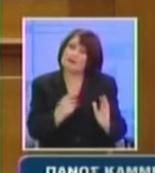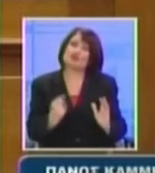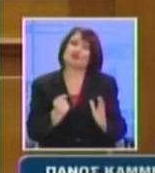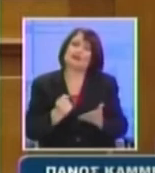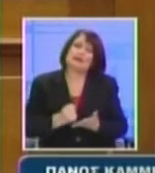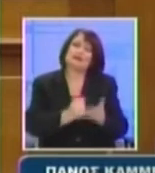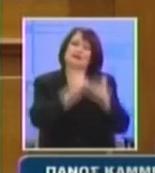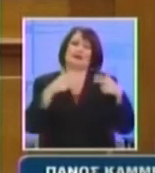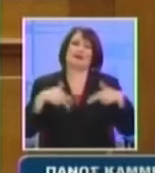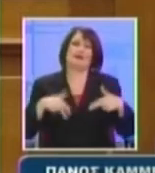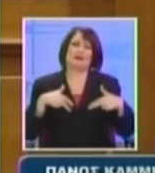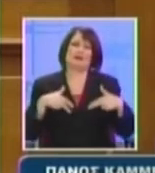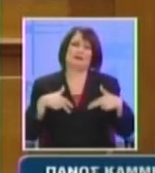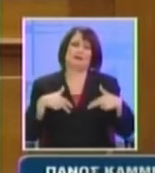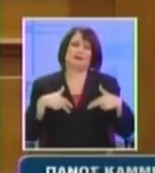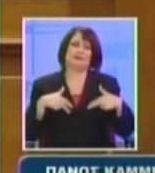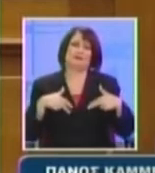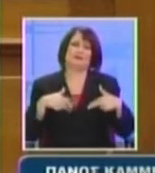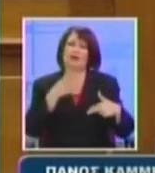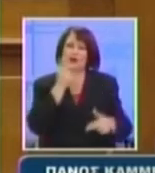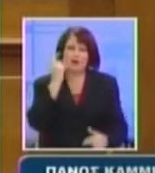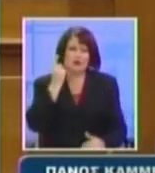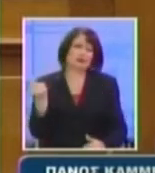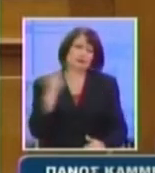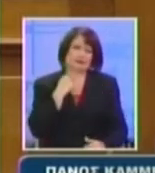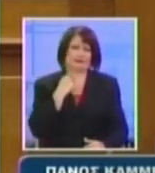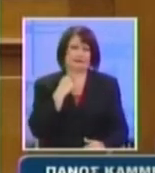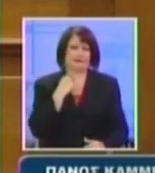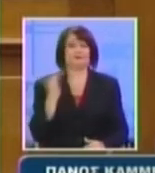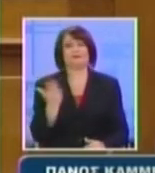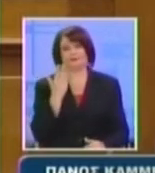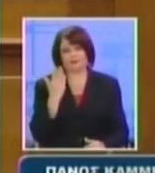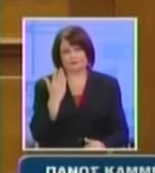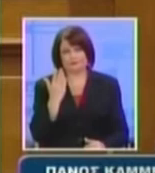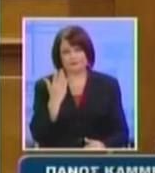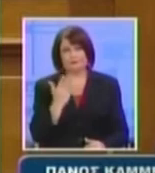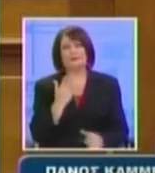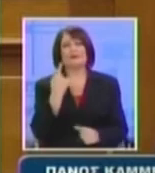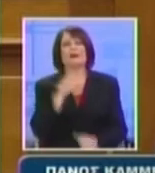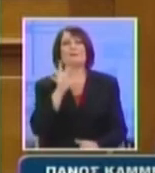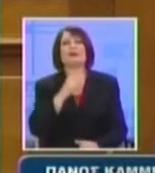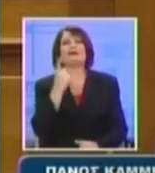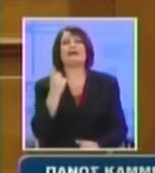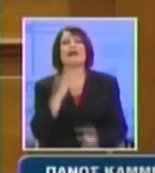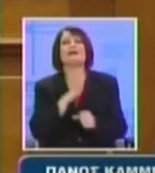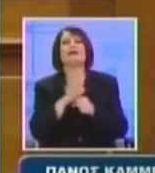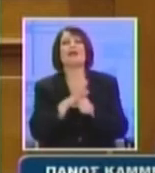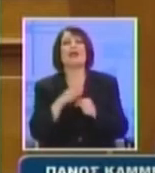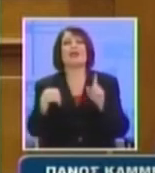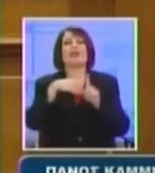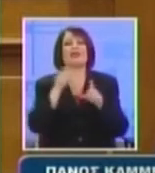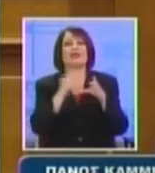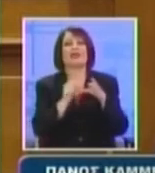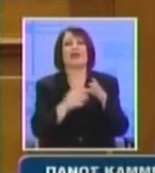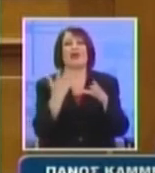αυτήν την κυβέρνηση. Η απώλεια της δεδηλωμένης. Δηλαδή η μη ύπαρξη 151 θετικών ψήφων